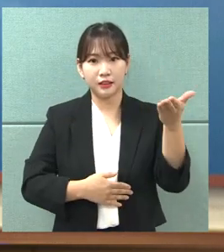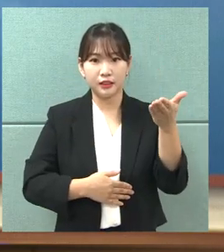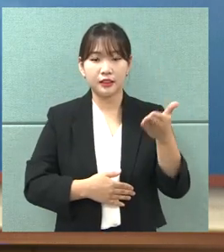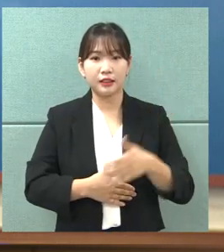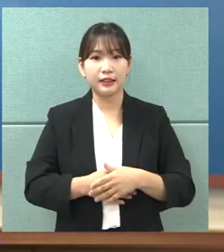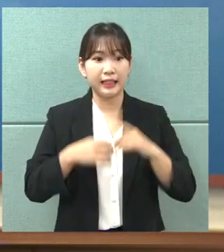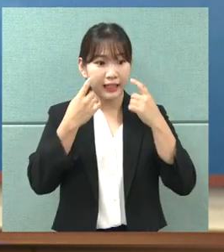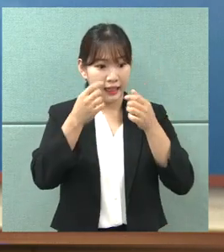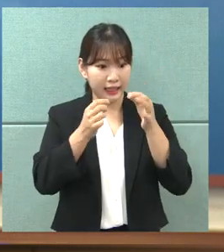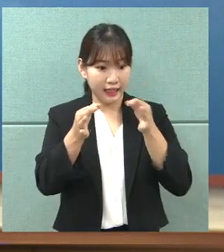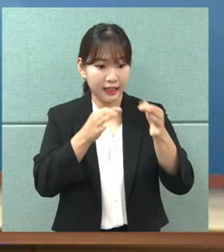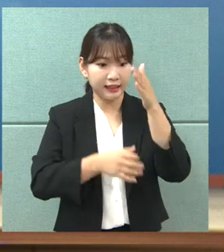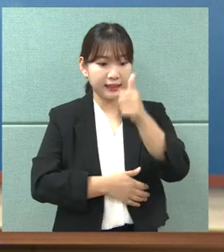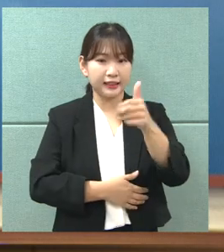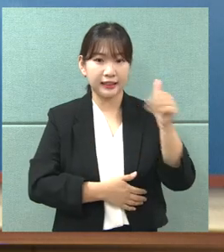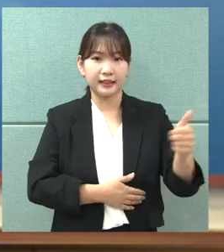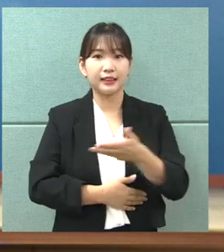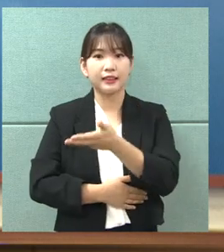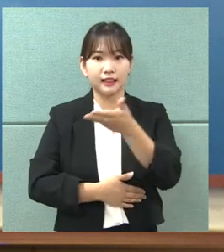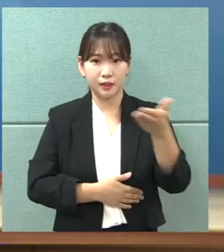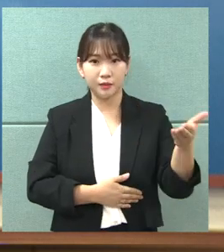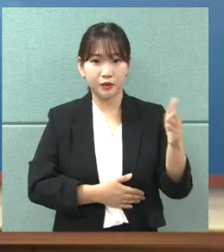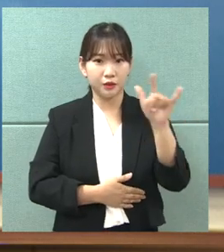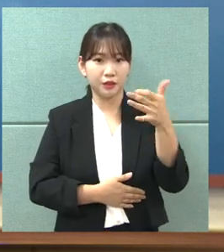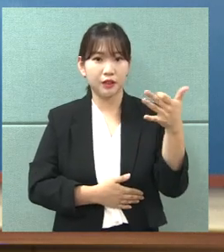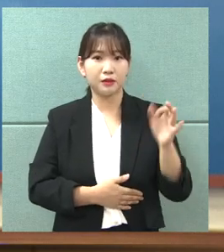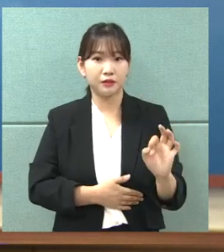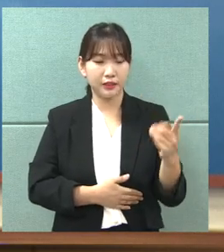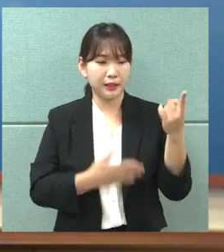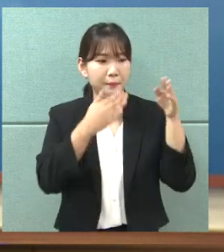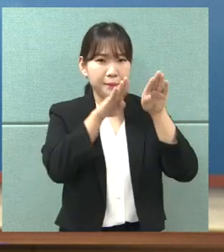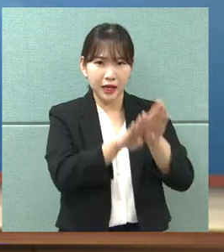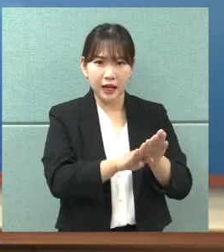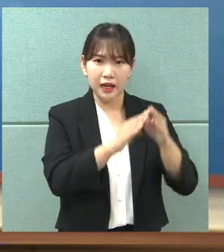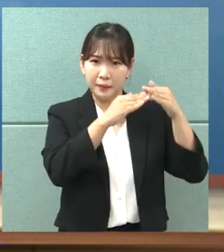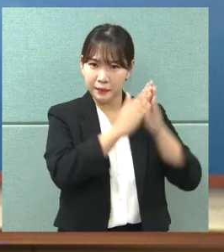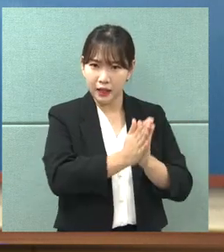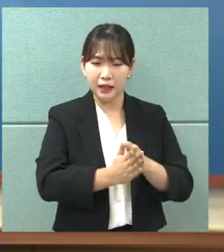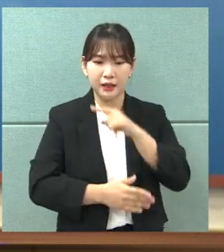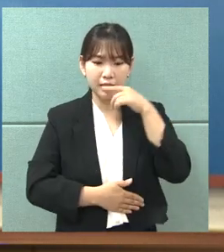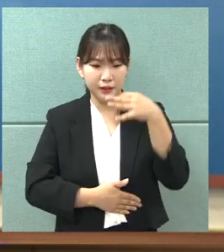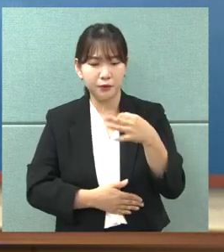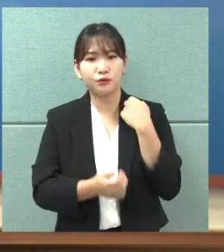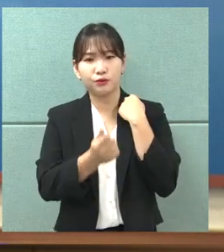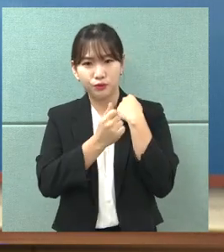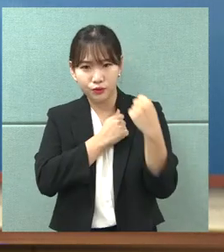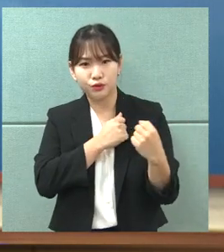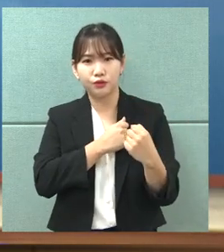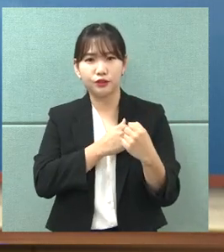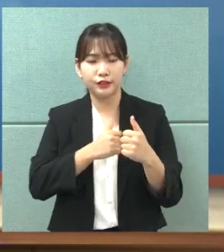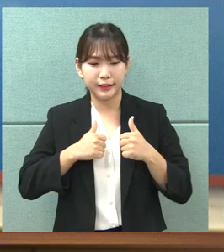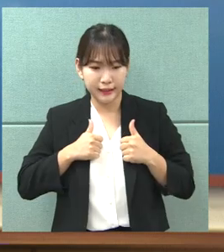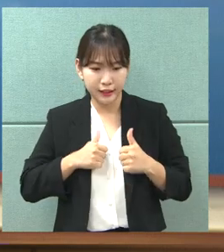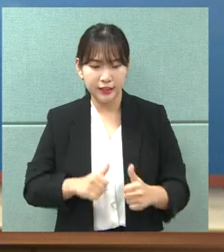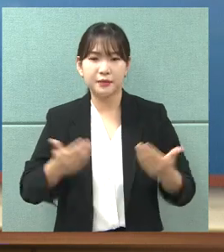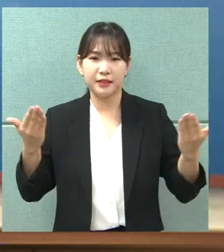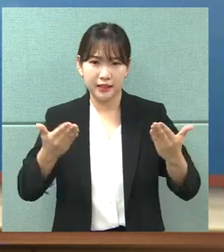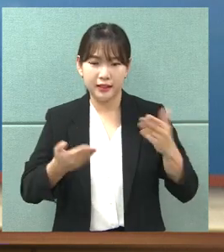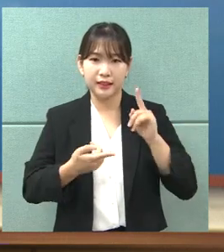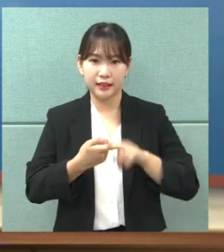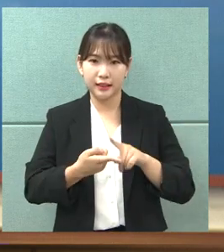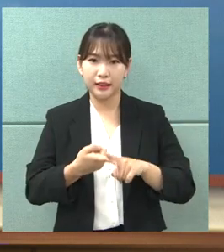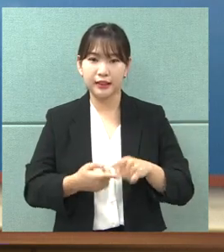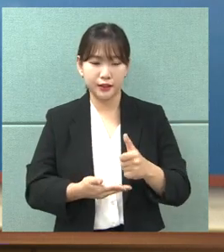자영업자 소상공인 여러분 코로나19로 인한 폐업 적자에도 불구하고 묵묵히 생업에 종사하신데